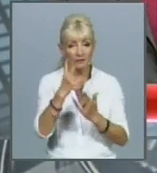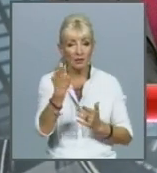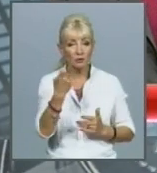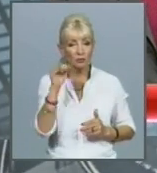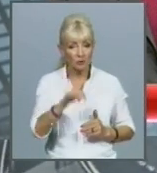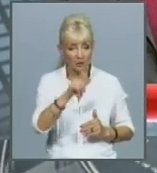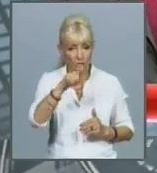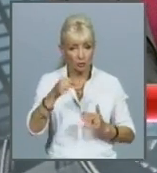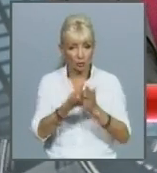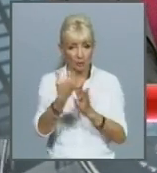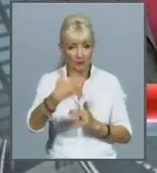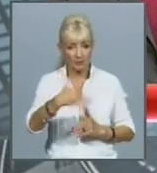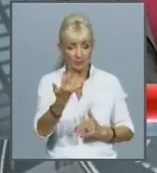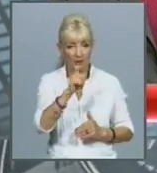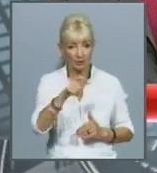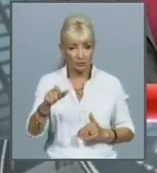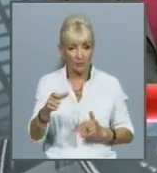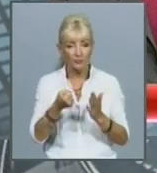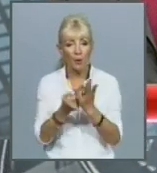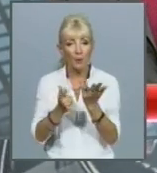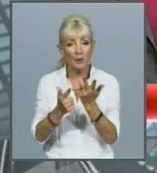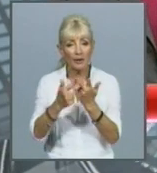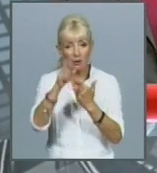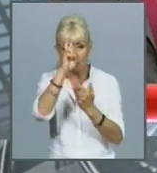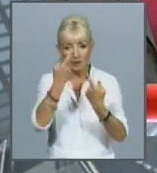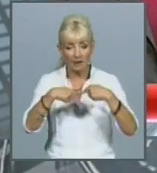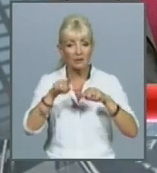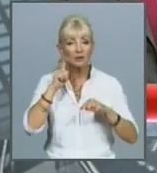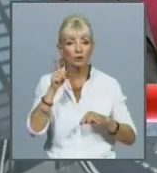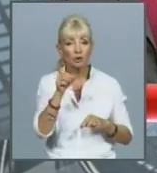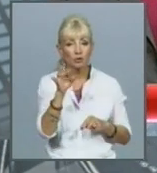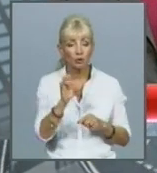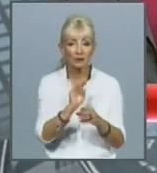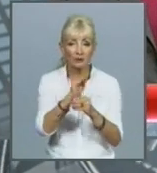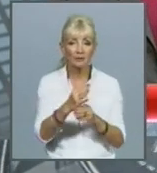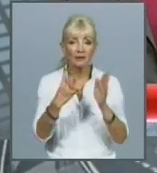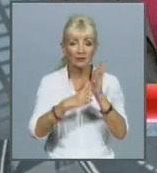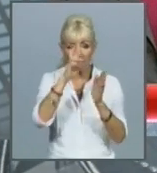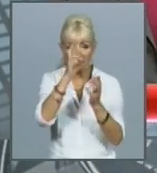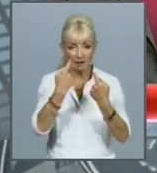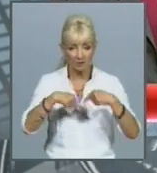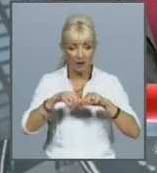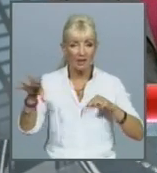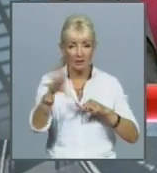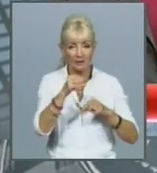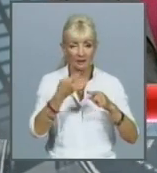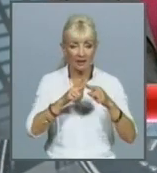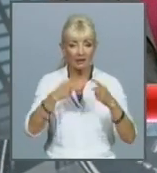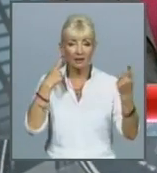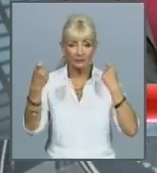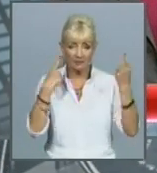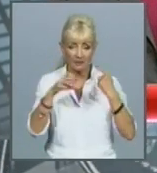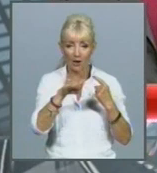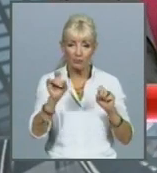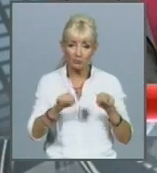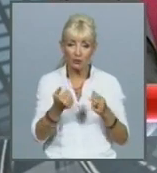до 55 осіб, до переліку країн із зеленої зони додалося ще 9 держав. З усією цією інформацією ви